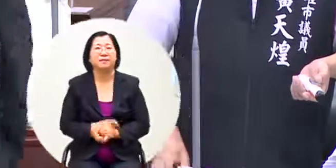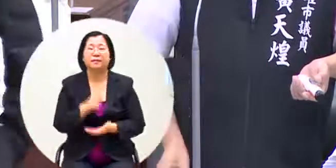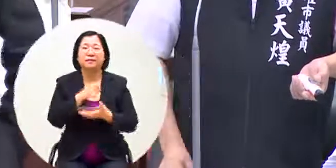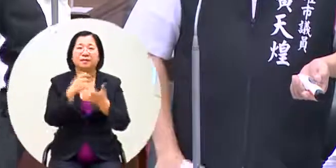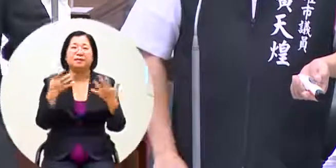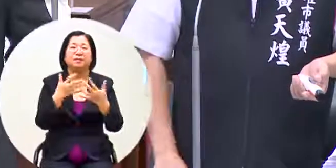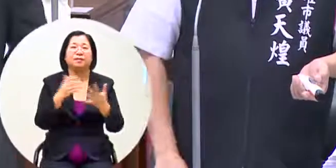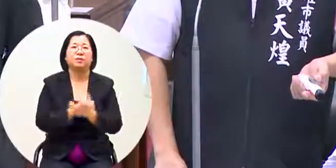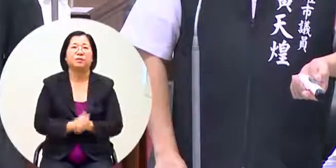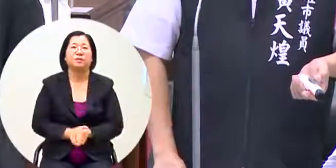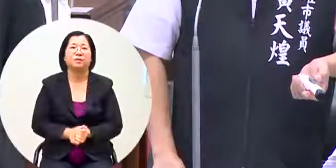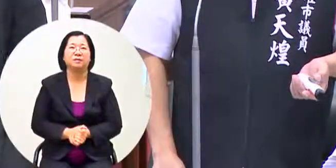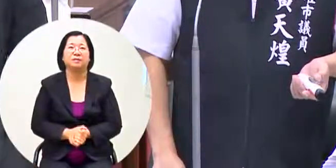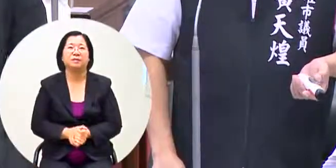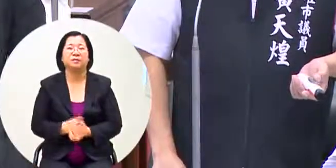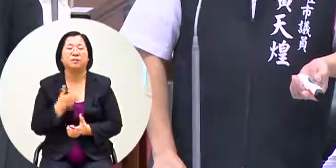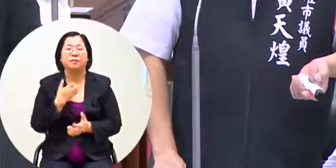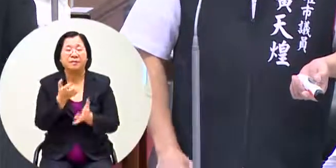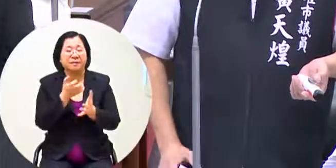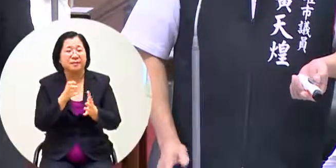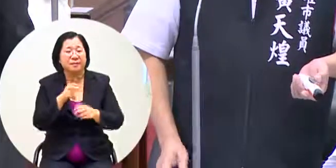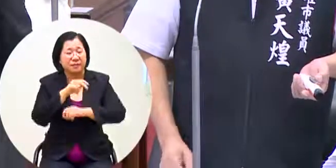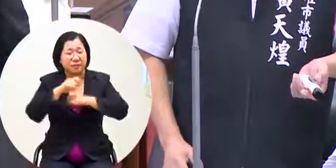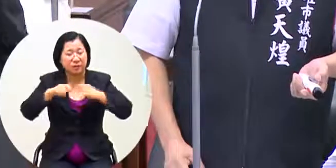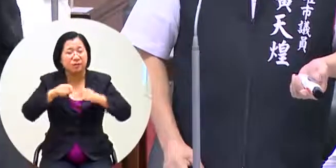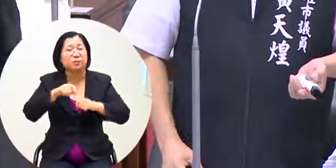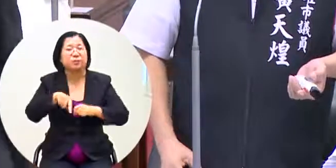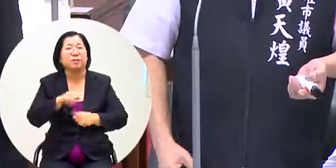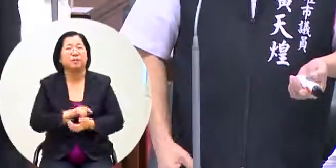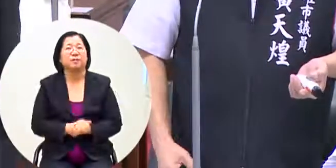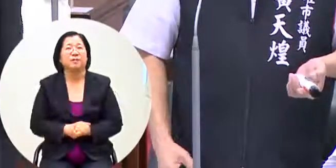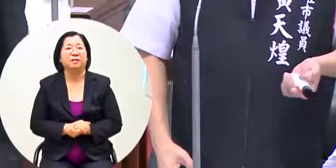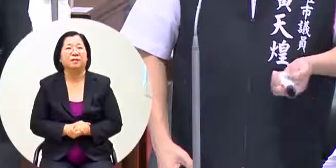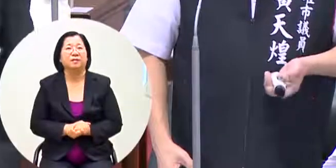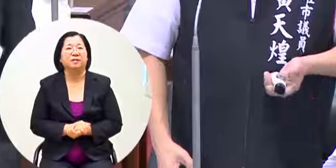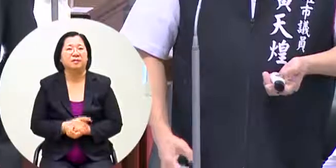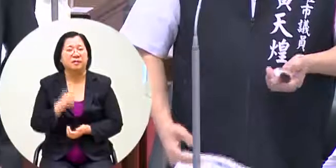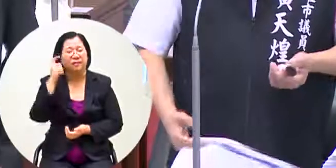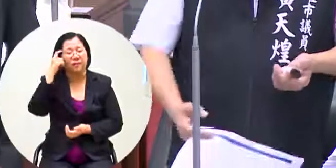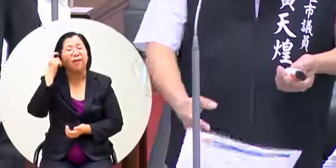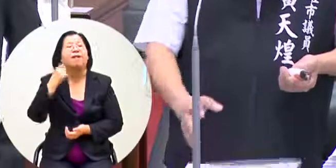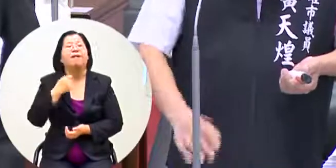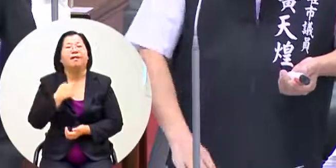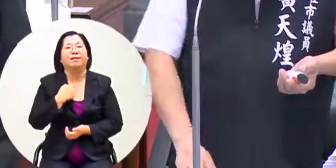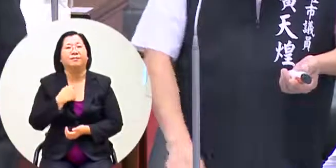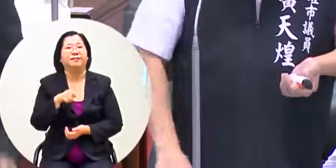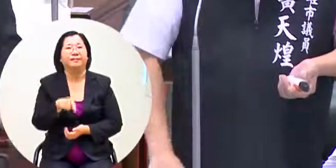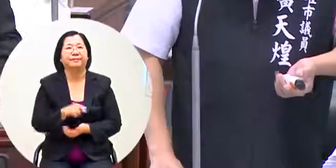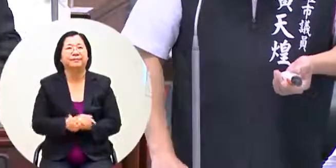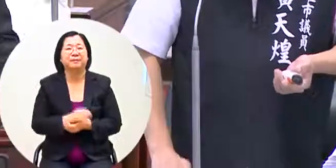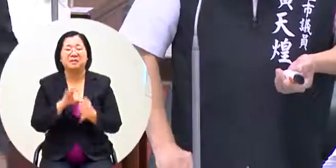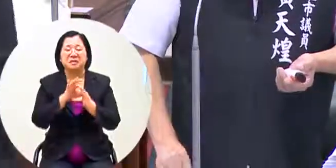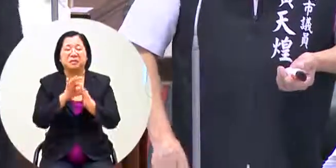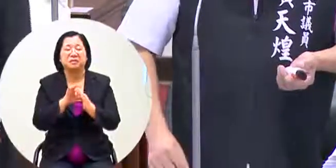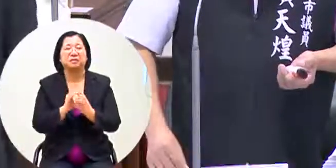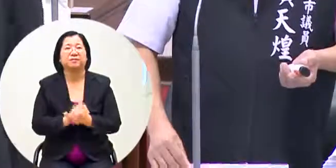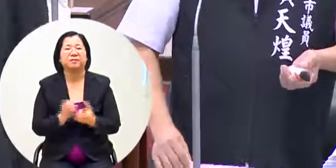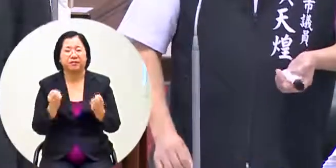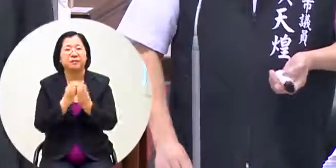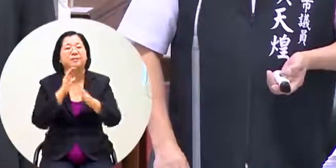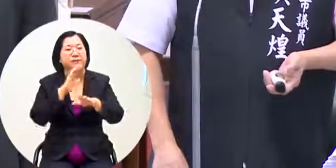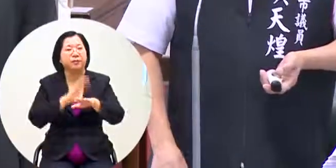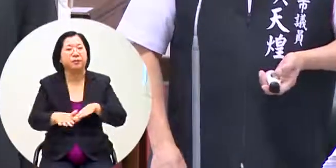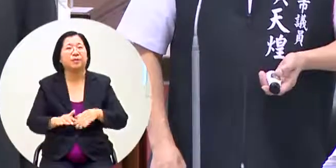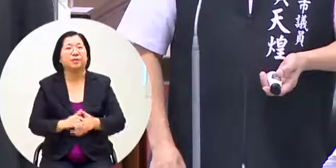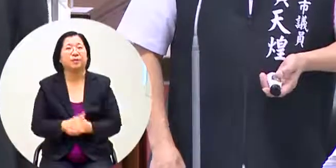规划的时候，我们就已经有预期，有些相关的问题可能会发生。我先解释几件事。第一